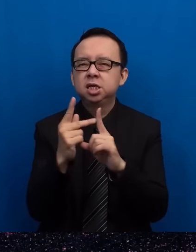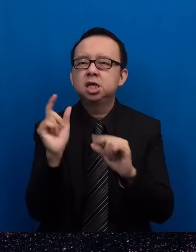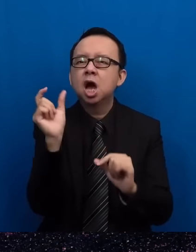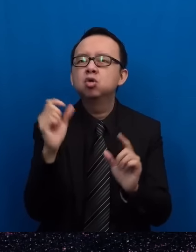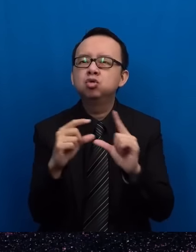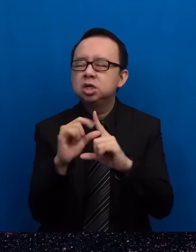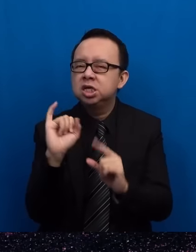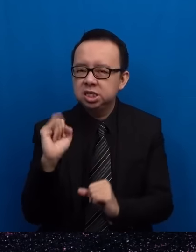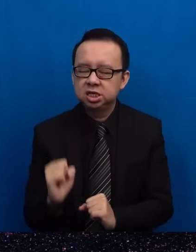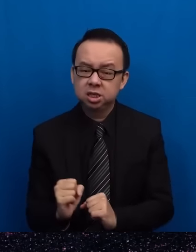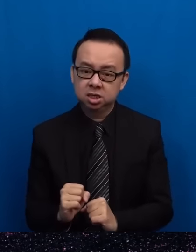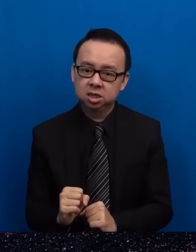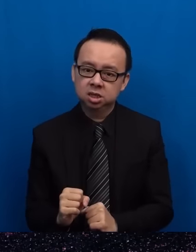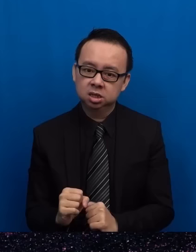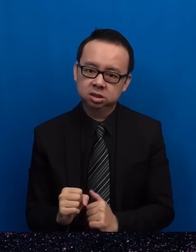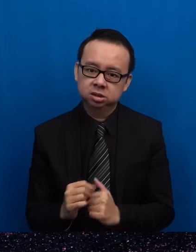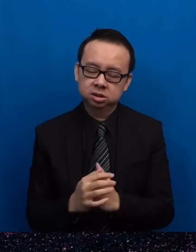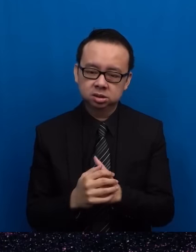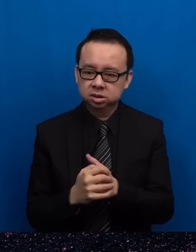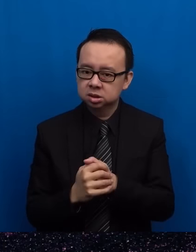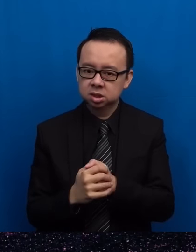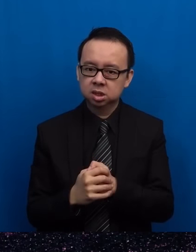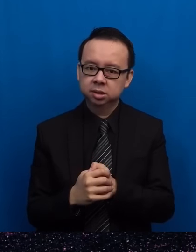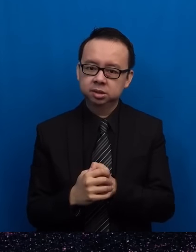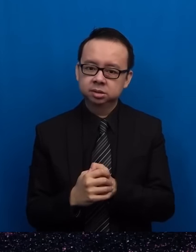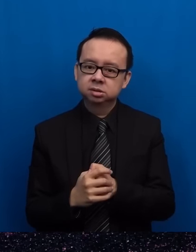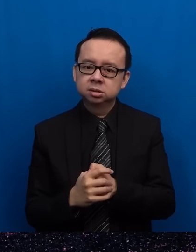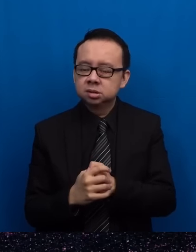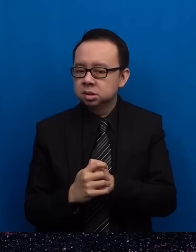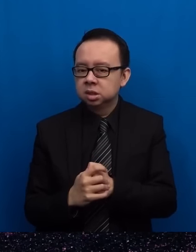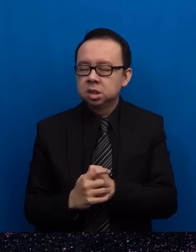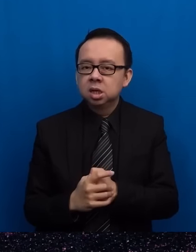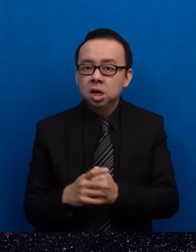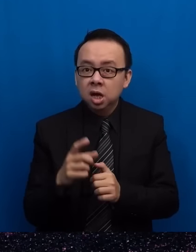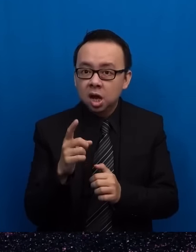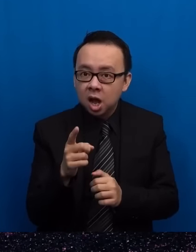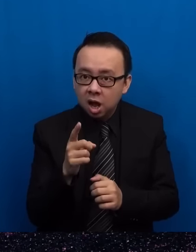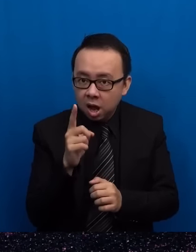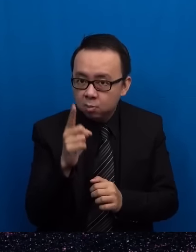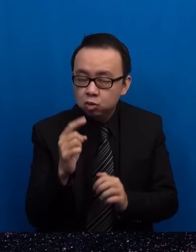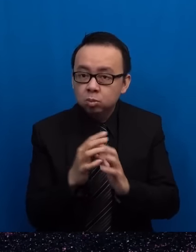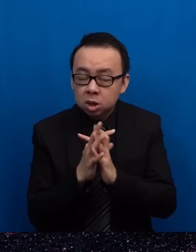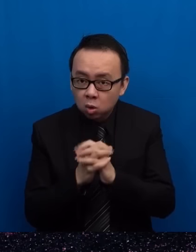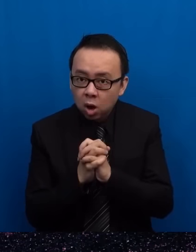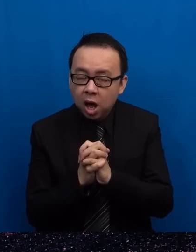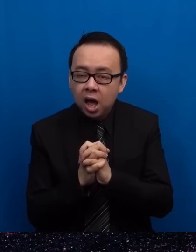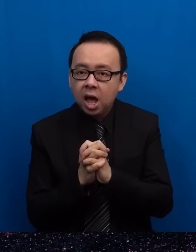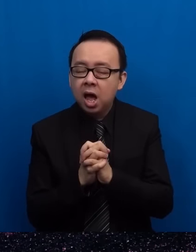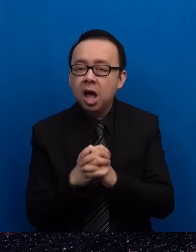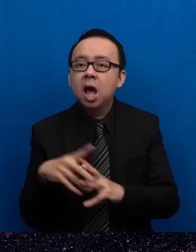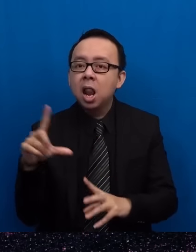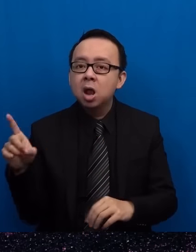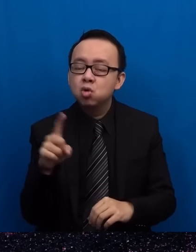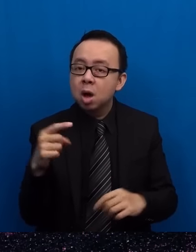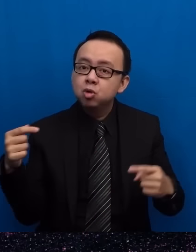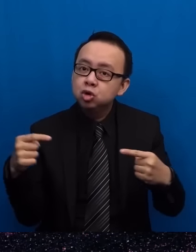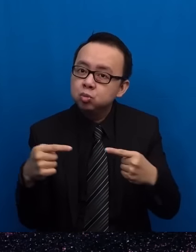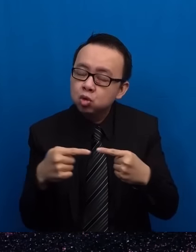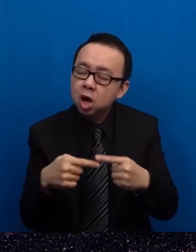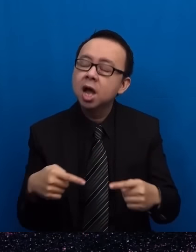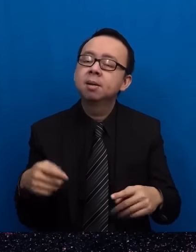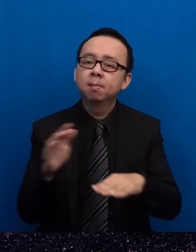You pray, dan tiba-tiba Anda dihubungkan dengan seseorang. Kita berdoa,